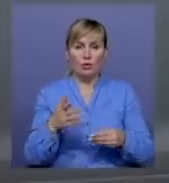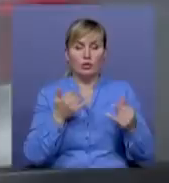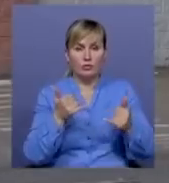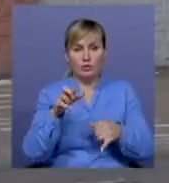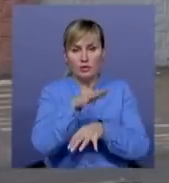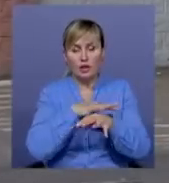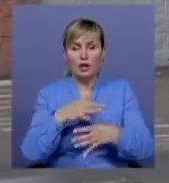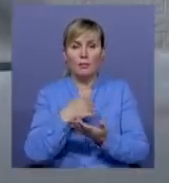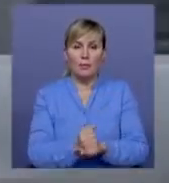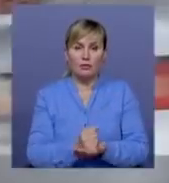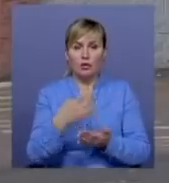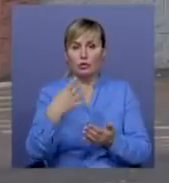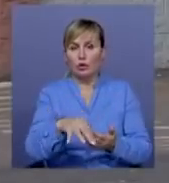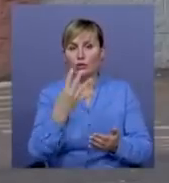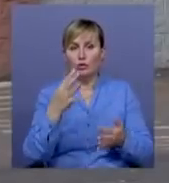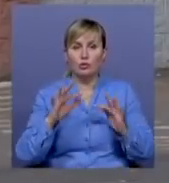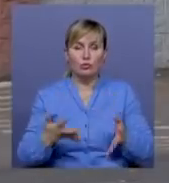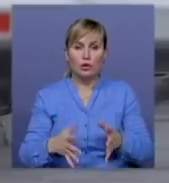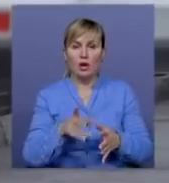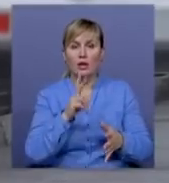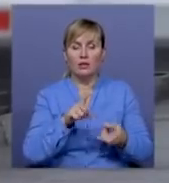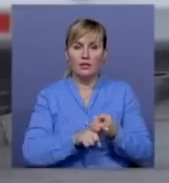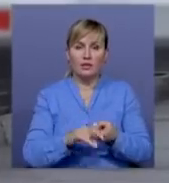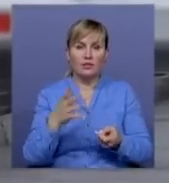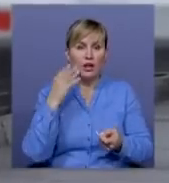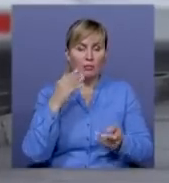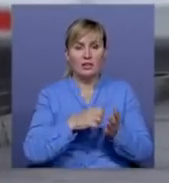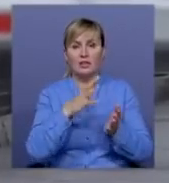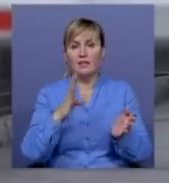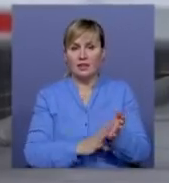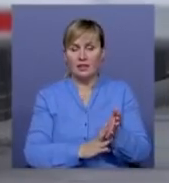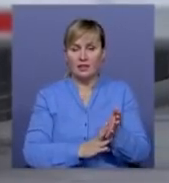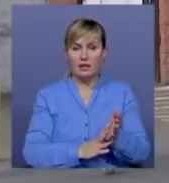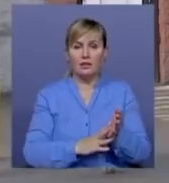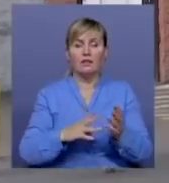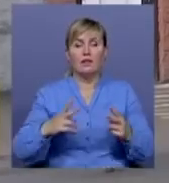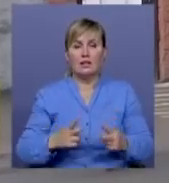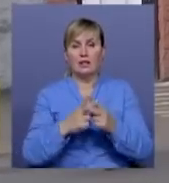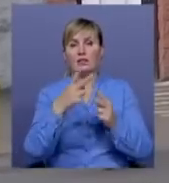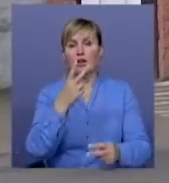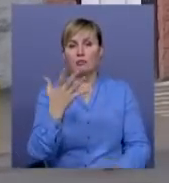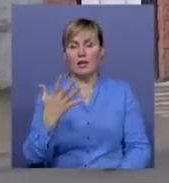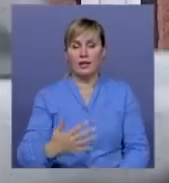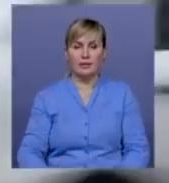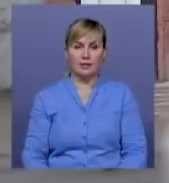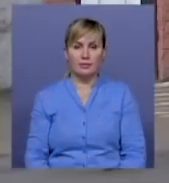стране подтверждено 44 случая коронавируса, из них в Алматы 19, в Нур-Султане